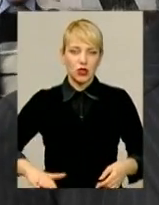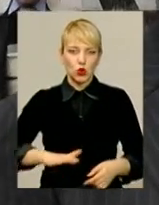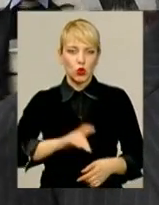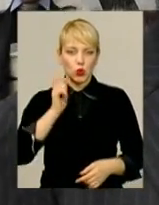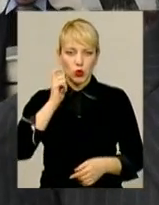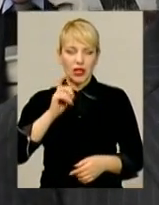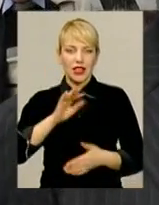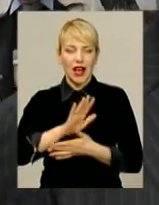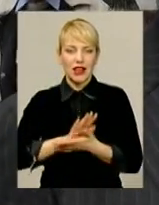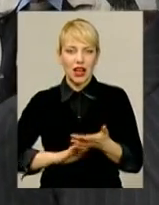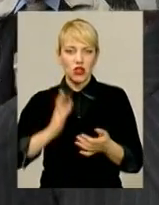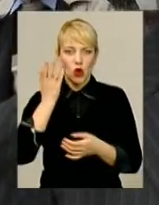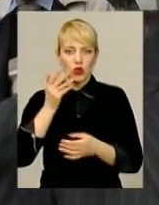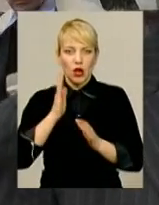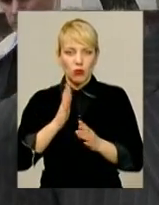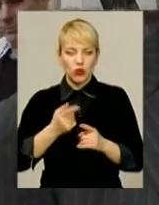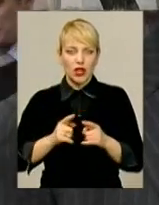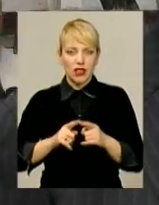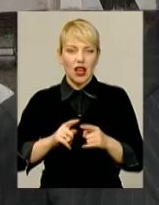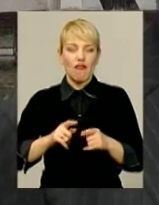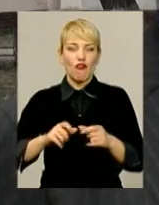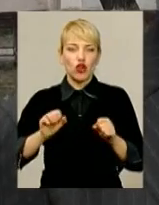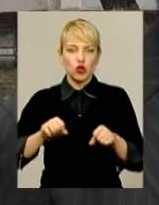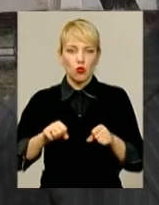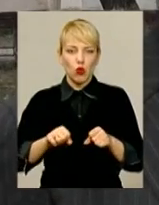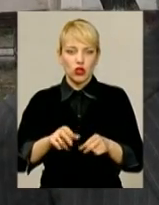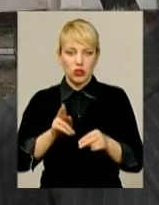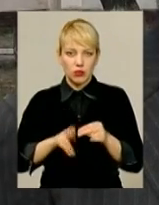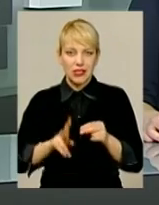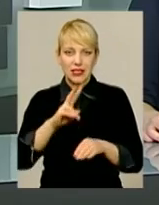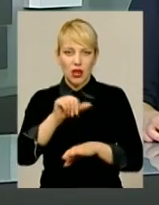а дальше, когда эта возможность будет исчерпана, то за рубежом.